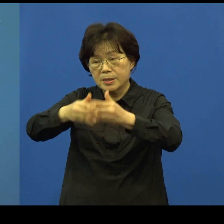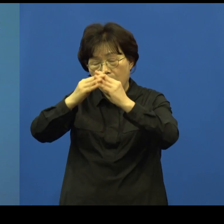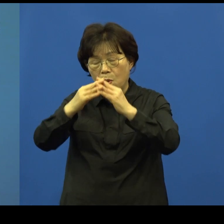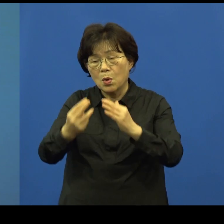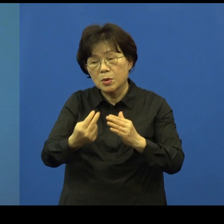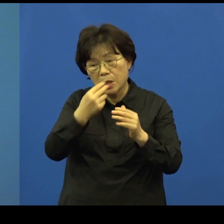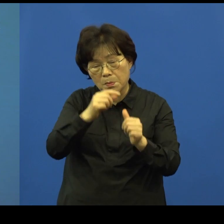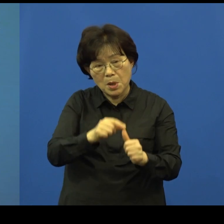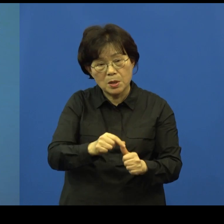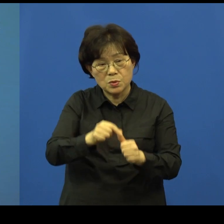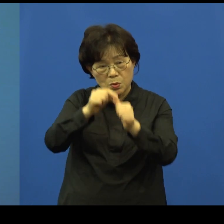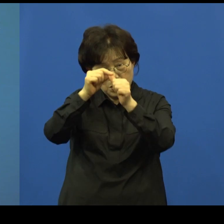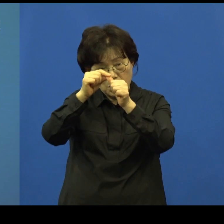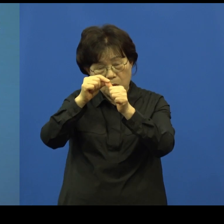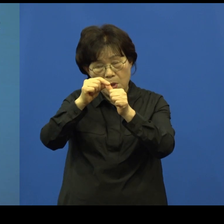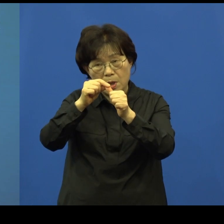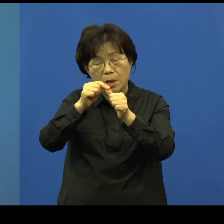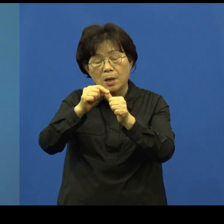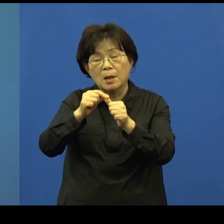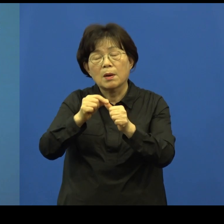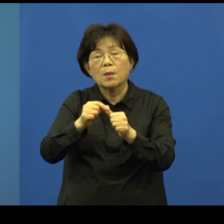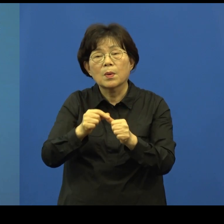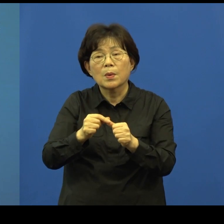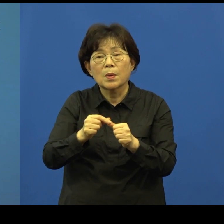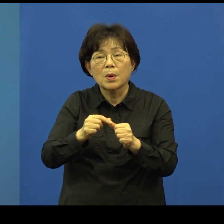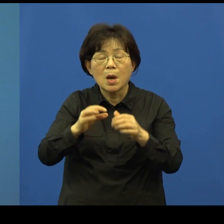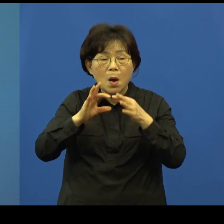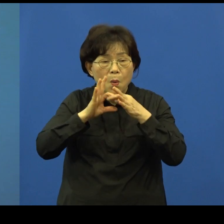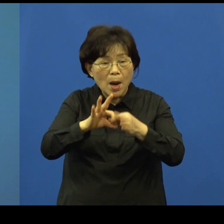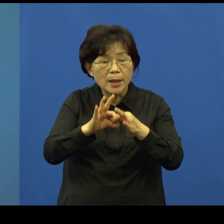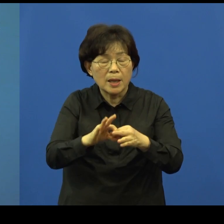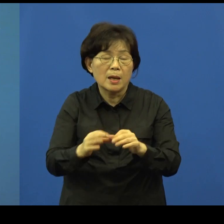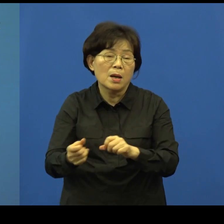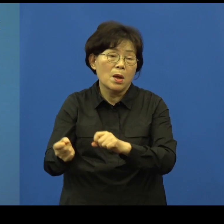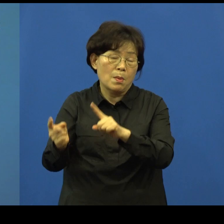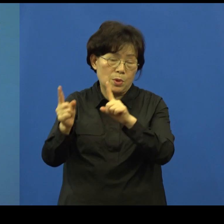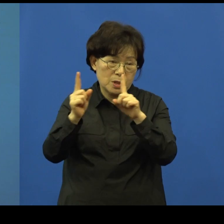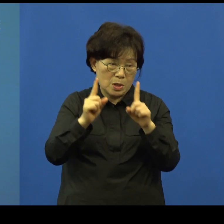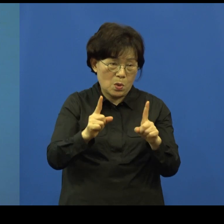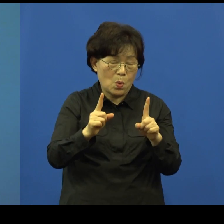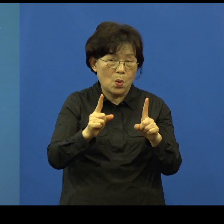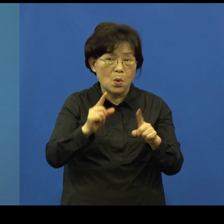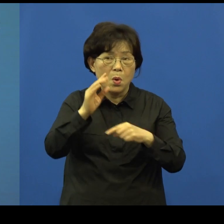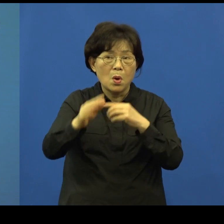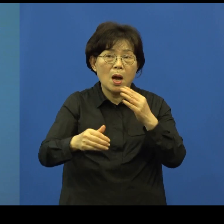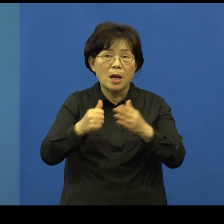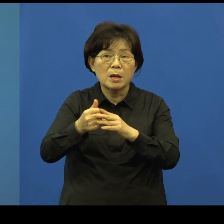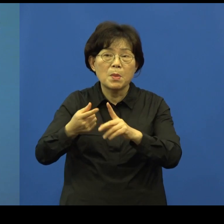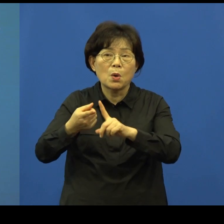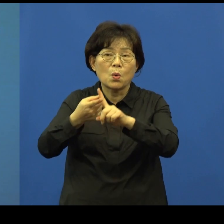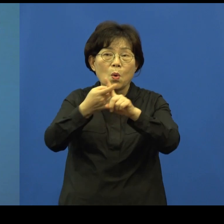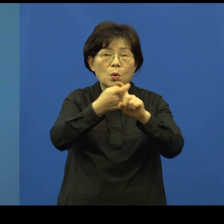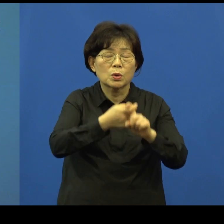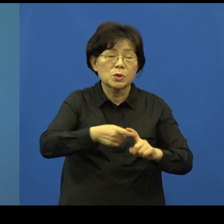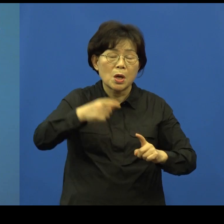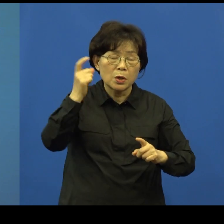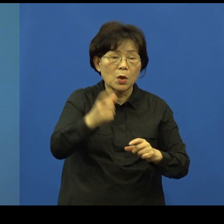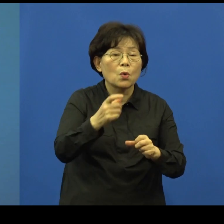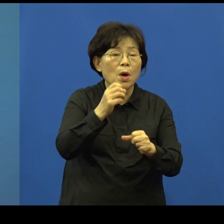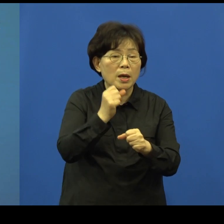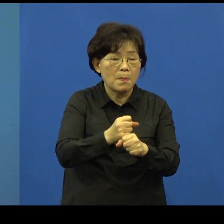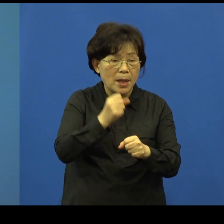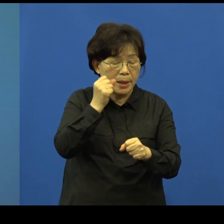생명을 살리고 구원의 역사를 일으키고 관계를 회복시키고 하나님의 공동체를 더 견고하게